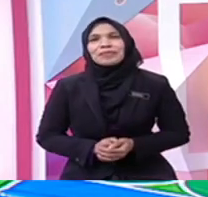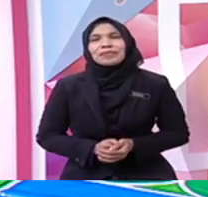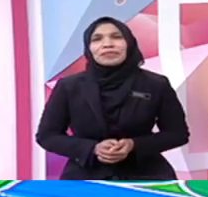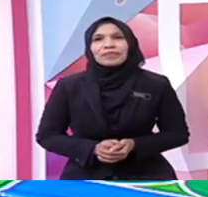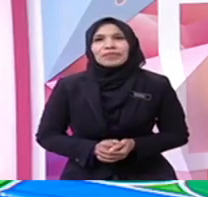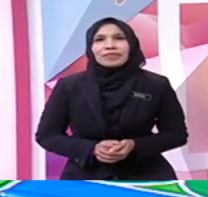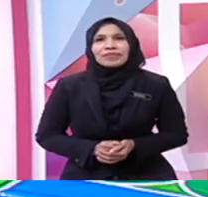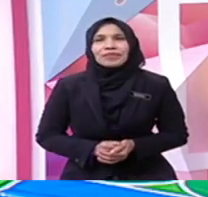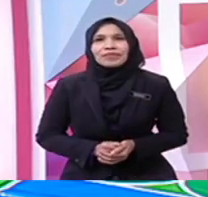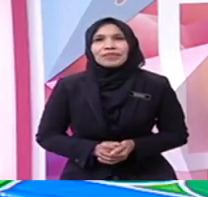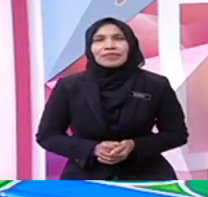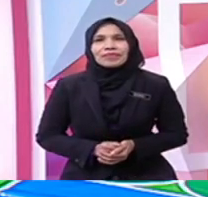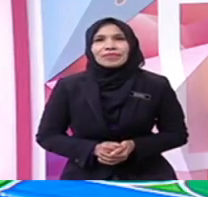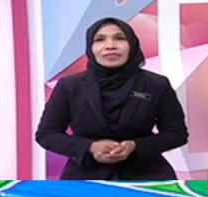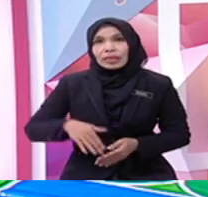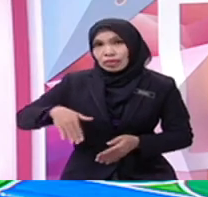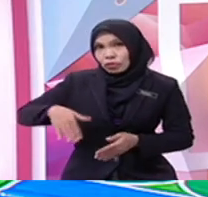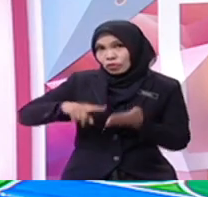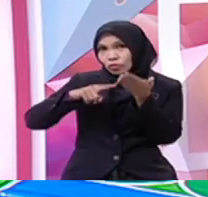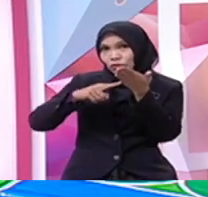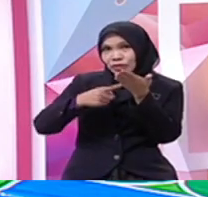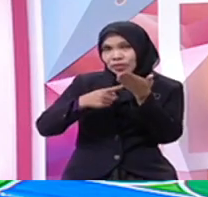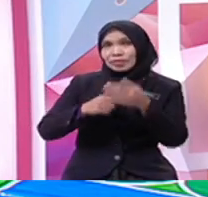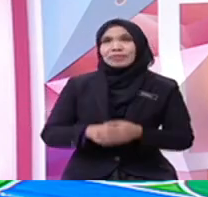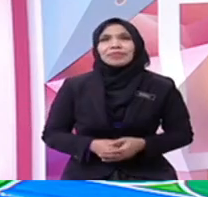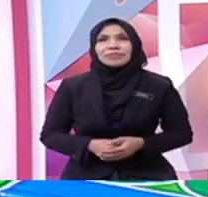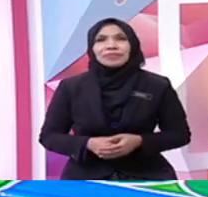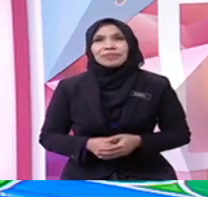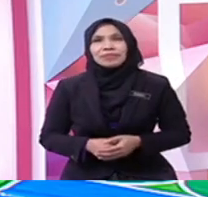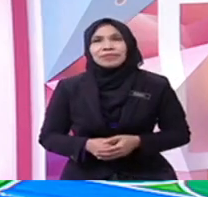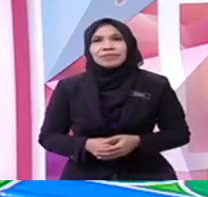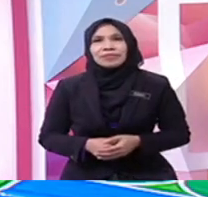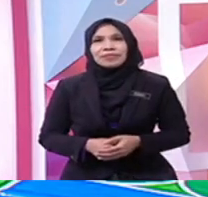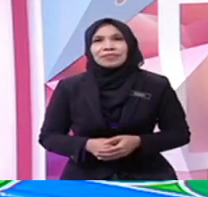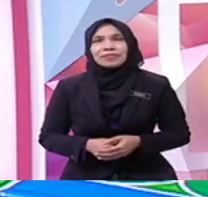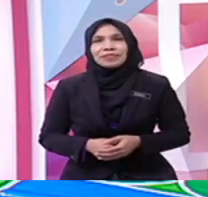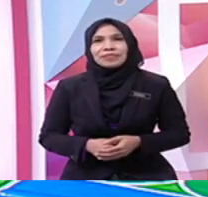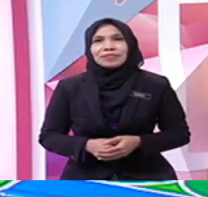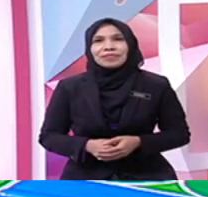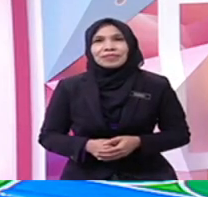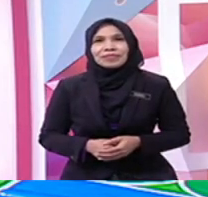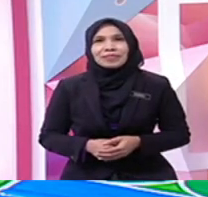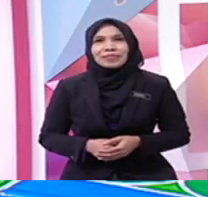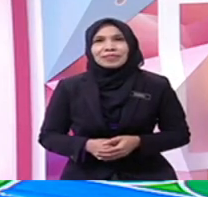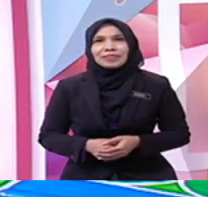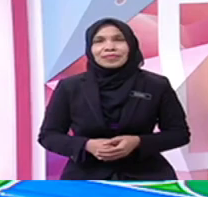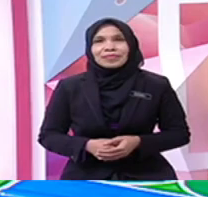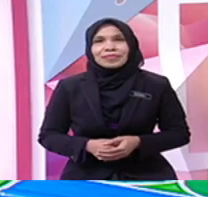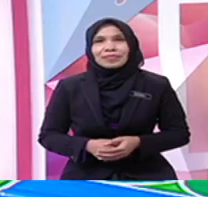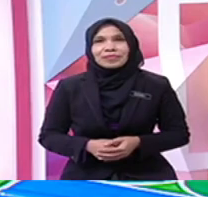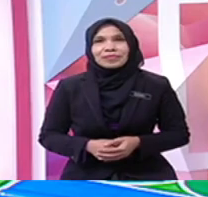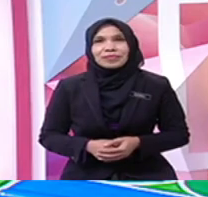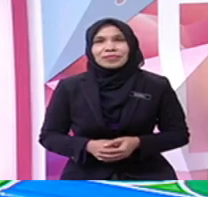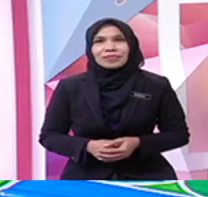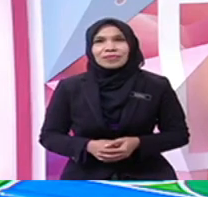hari ini Oke sego sebelum ditemukan selesai penculik Aceh untuk serta Sitanggang terlebih dahulu selesai oke oke